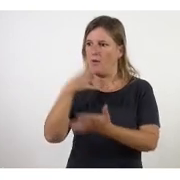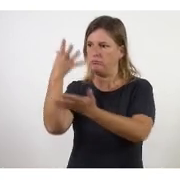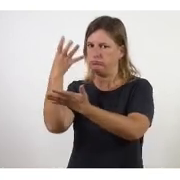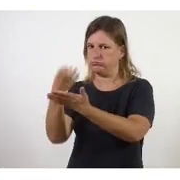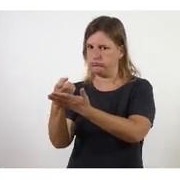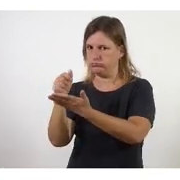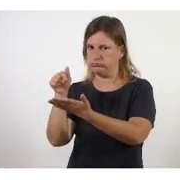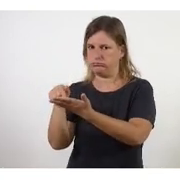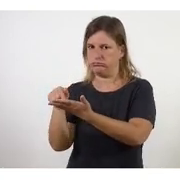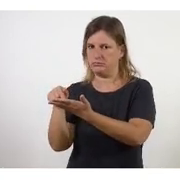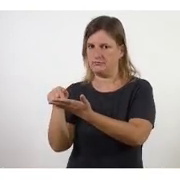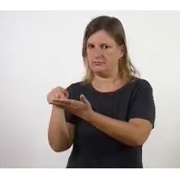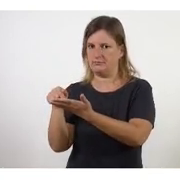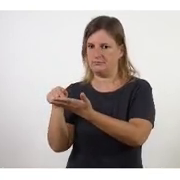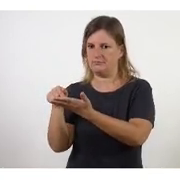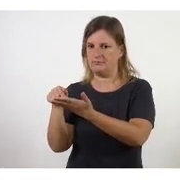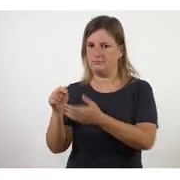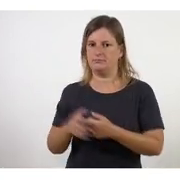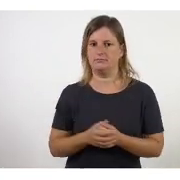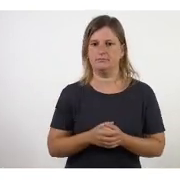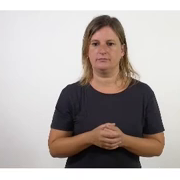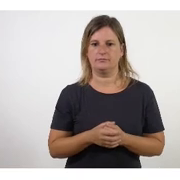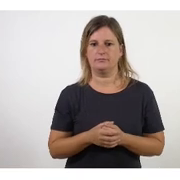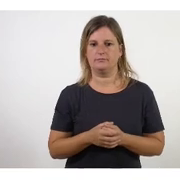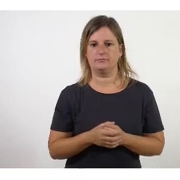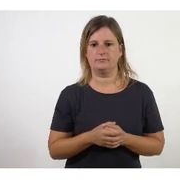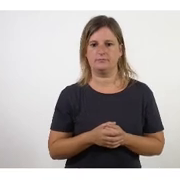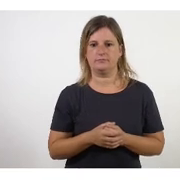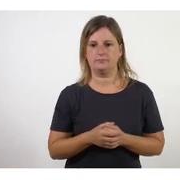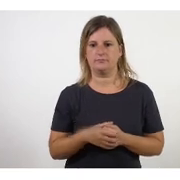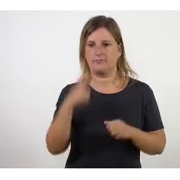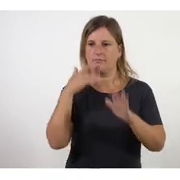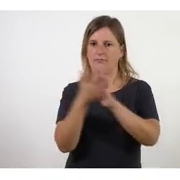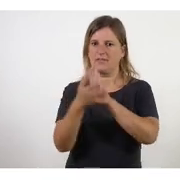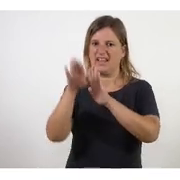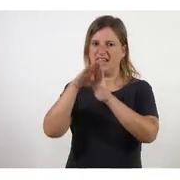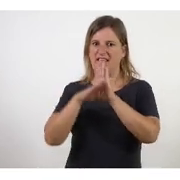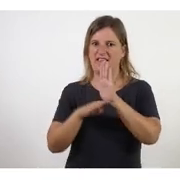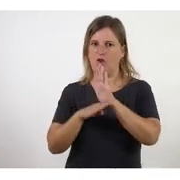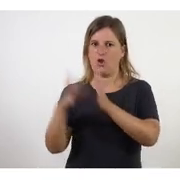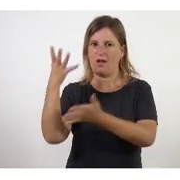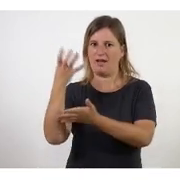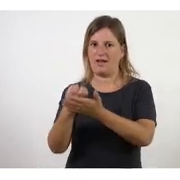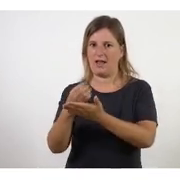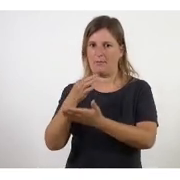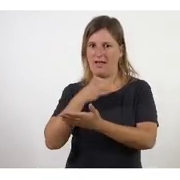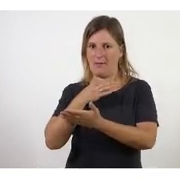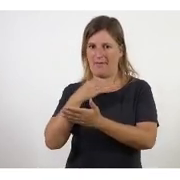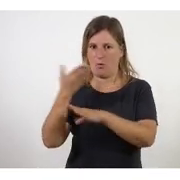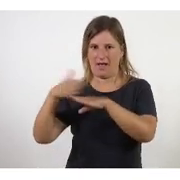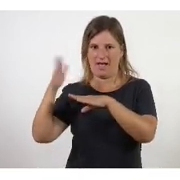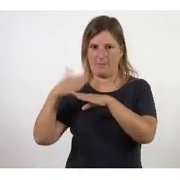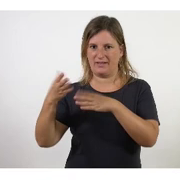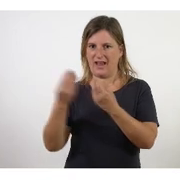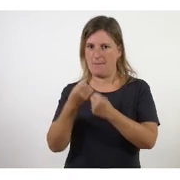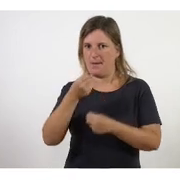aquesta gravació. Vale? Llavors, us que escriviu el guió i graveu la veu amb aquest guió, amb